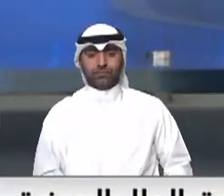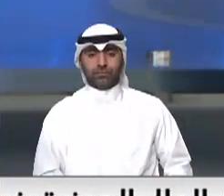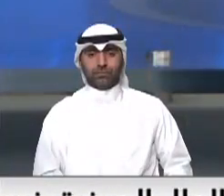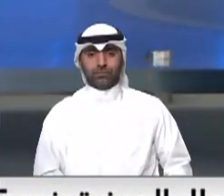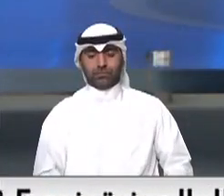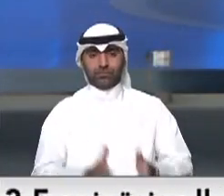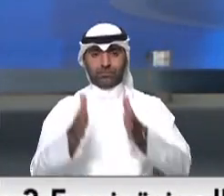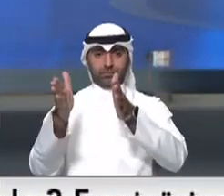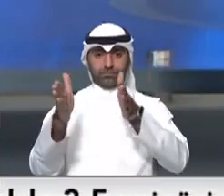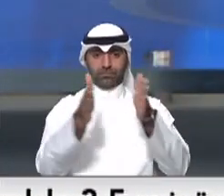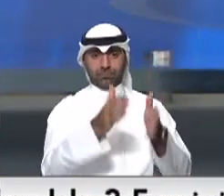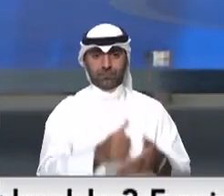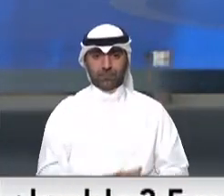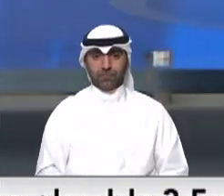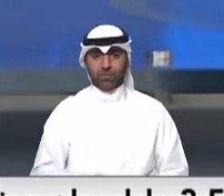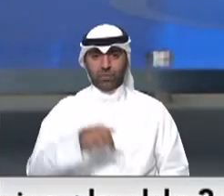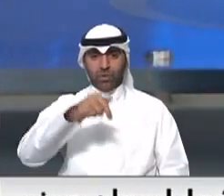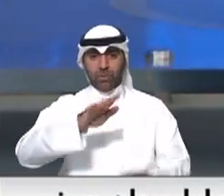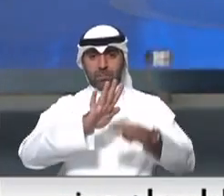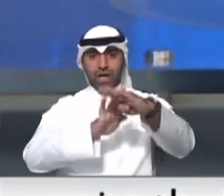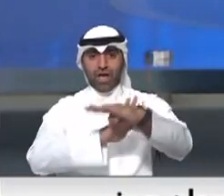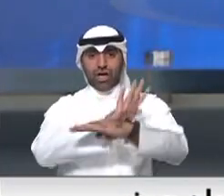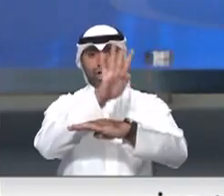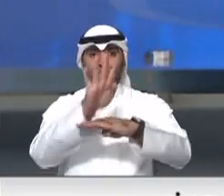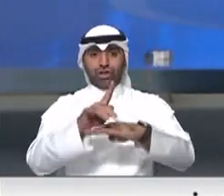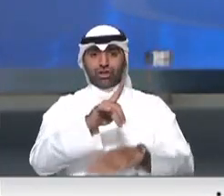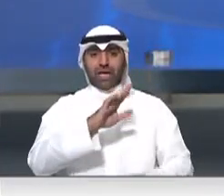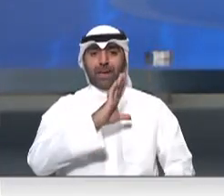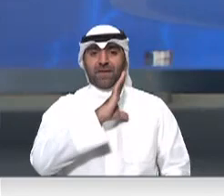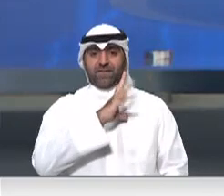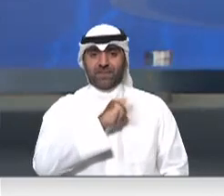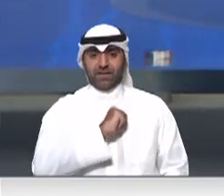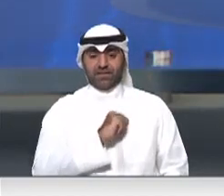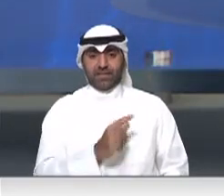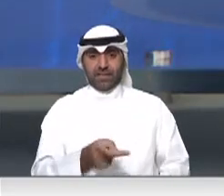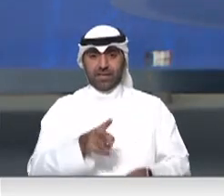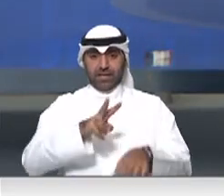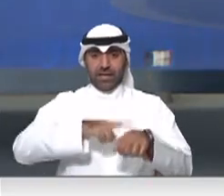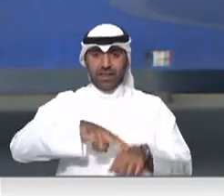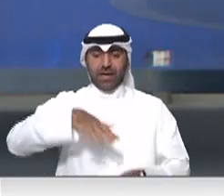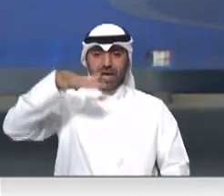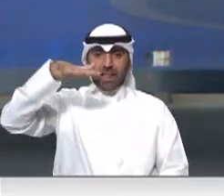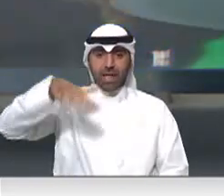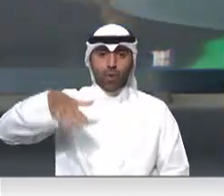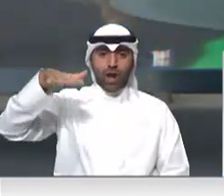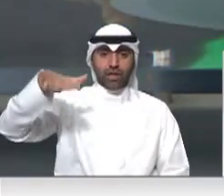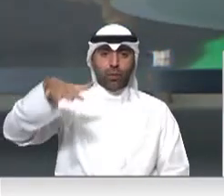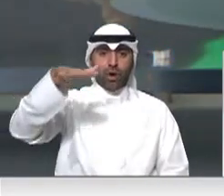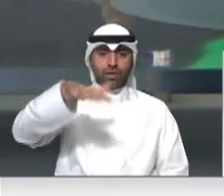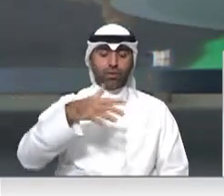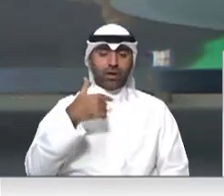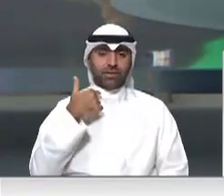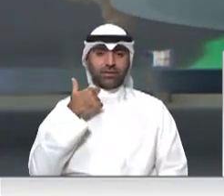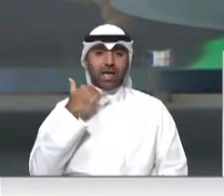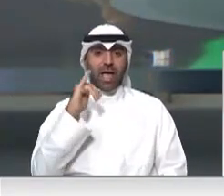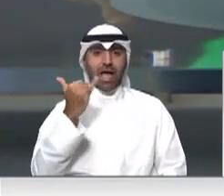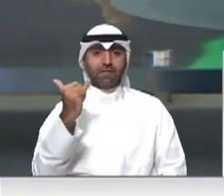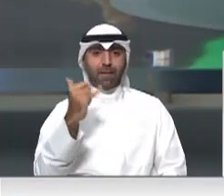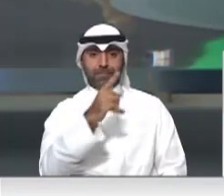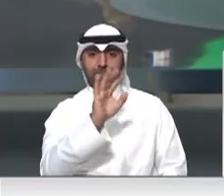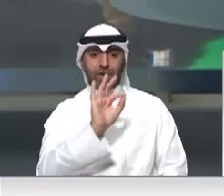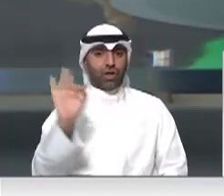تظاهر مئات الفلسطينيين والعرب والنشطاء في مدن مختلفة في الولايات المتحدة الأمريكية دعما لأهالي